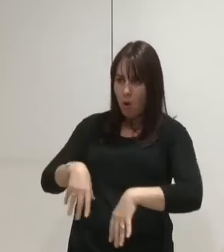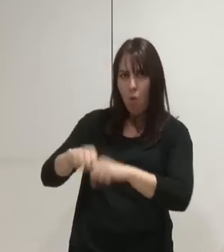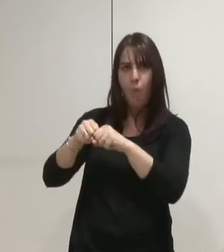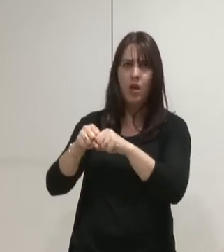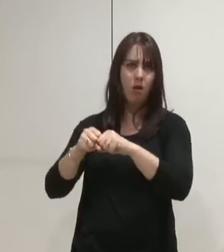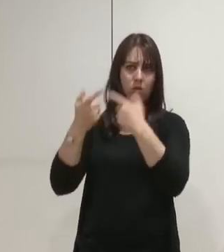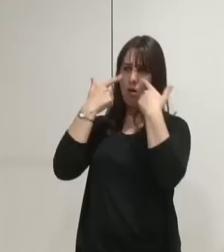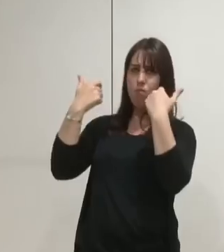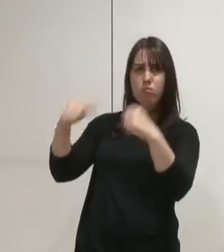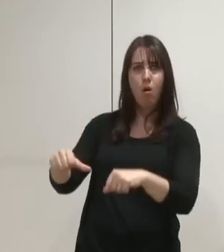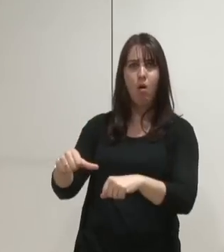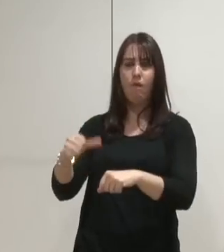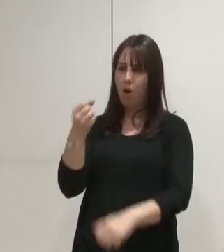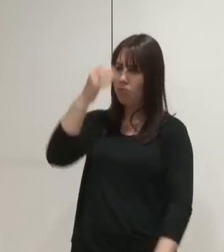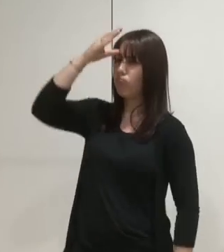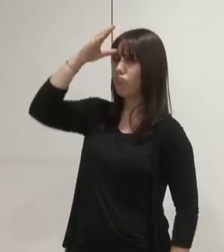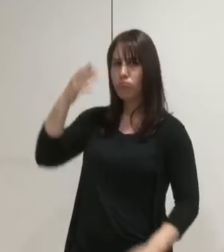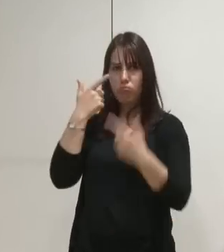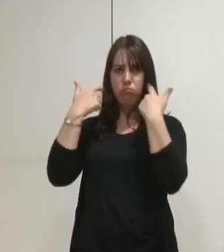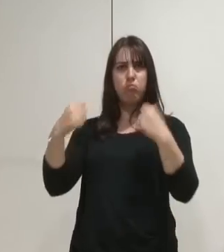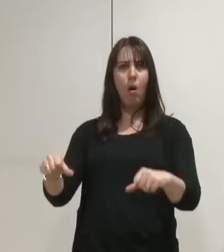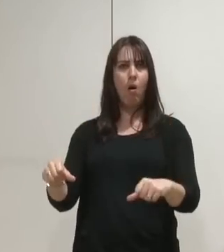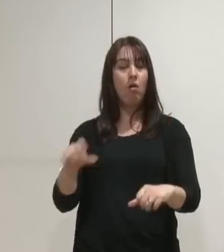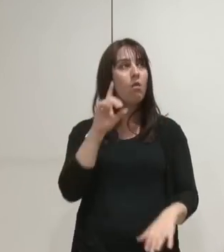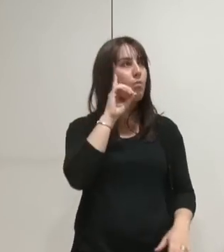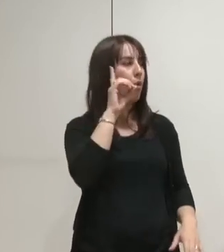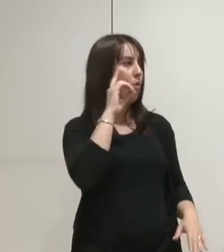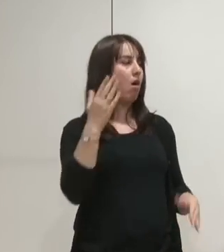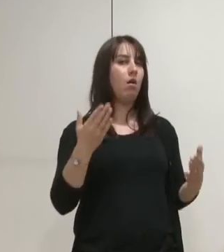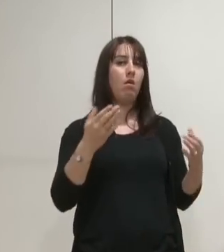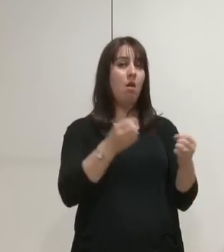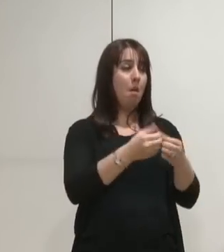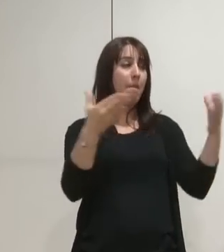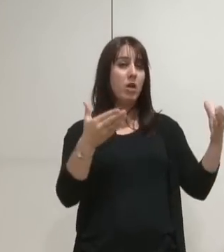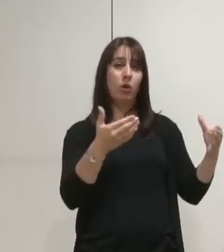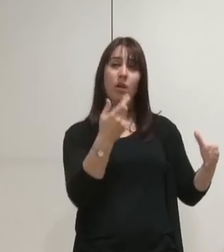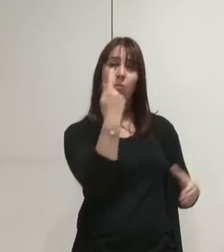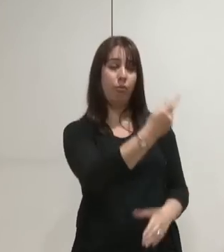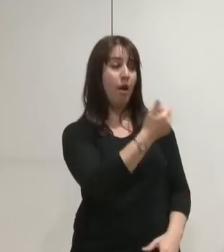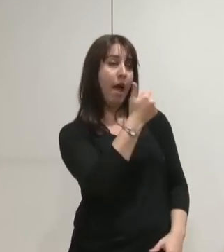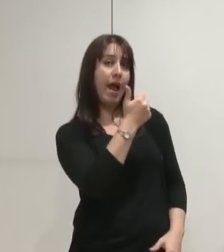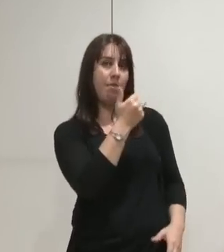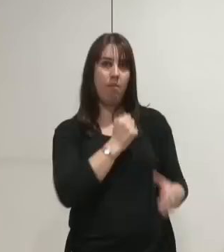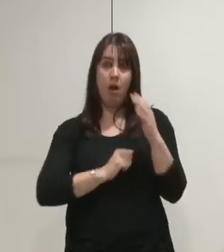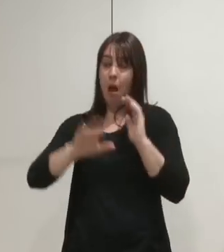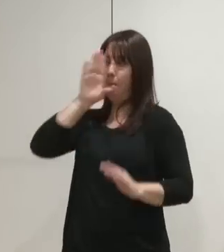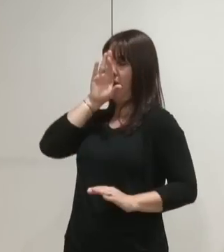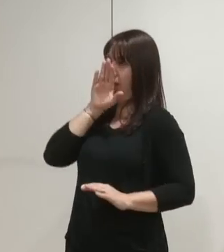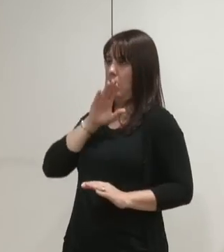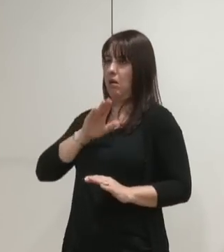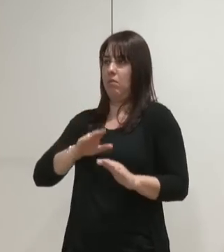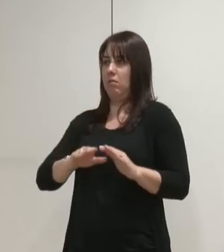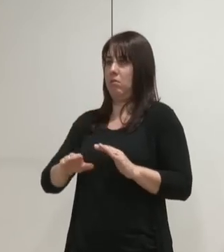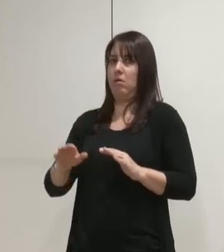savoir-faire alors semble que là votre majorité s'est prise les pieds dans le tapis et n'arrive pas à s'en sortir alors pour s'en